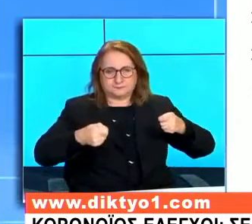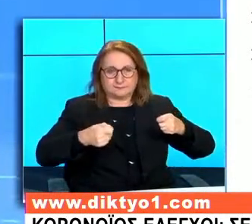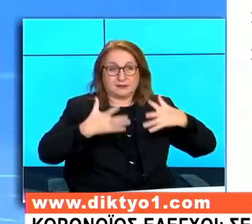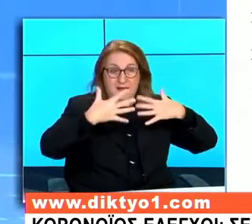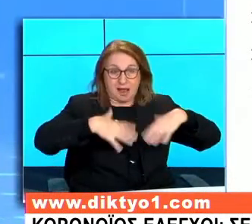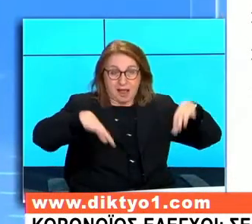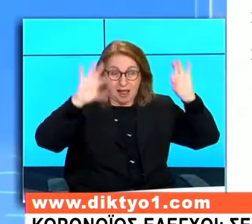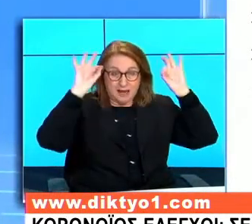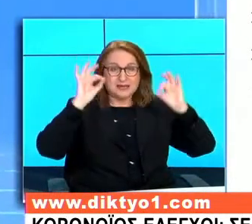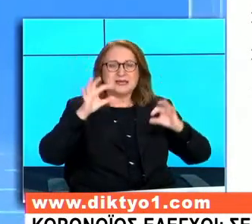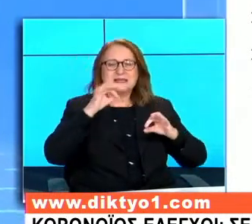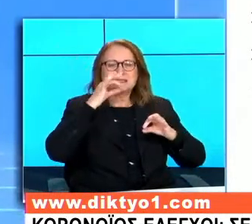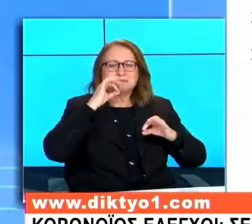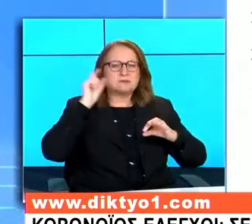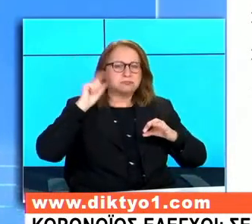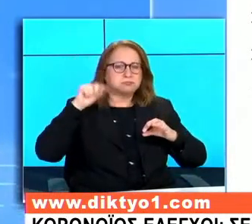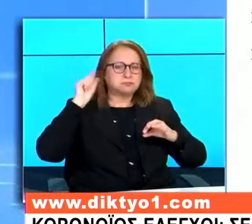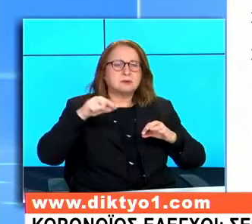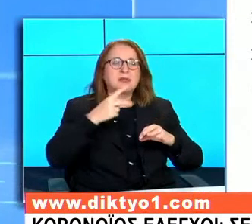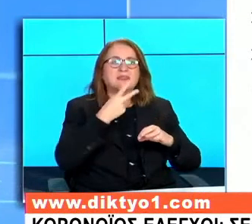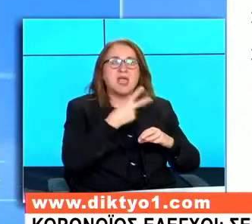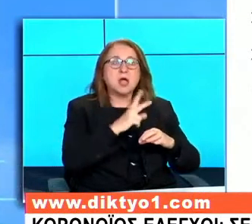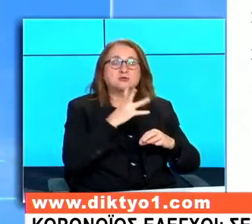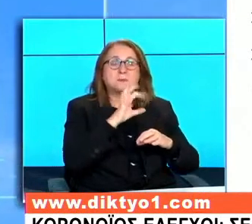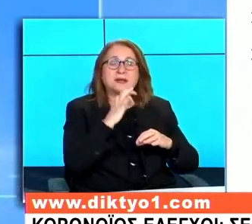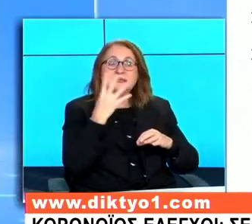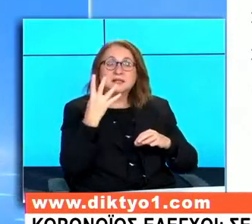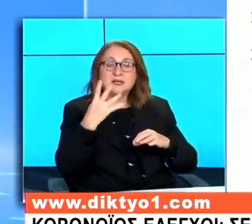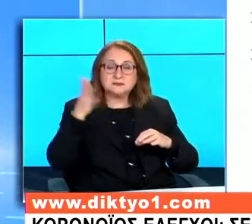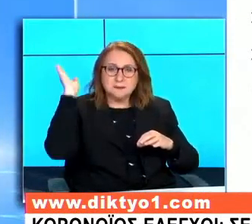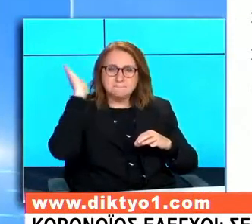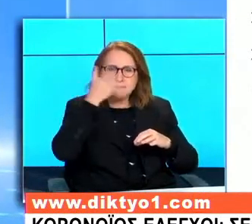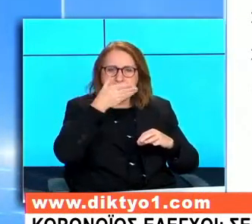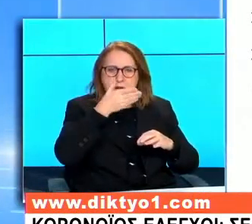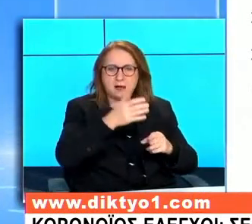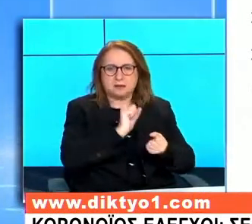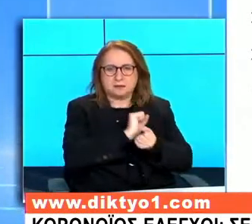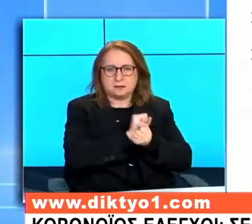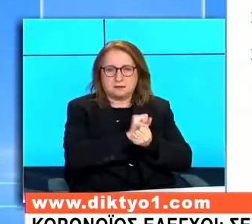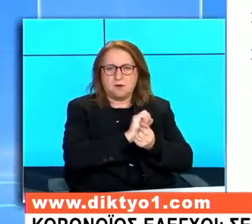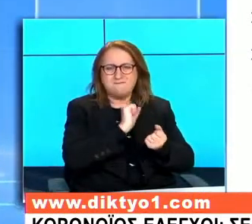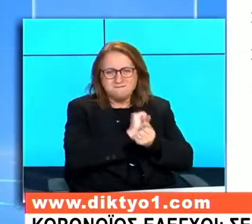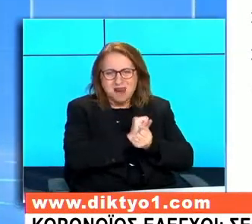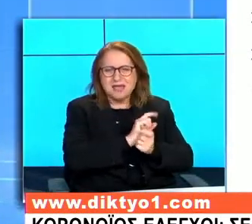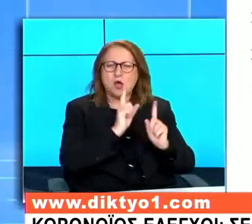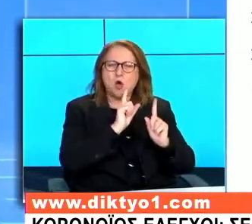ενδεικτικά μόνο η Εθνική Αρχή Διαφάνειας αυτούς τους 2,5 μήνες έχει ελέγξει